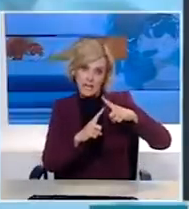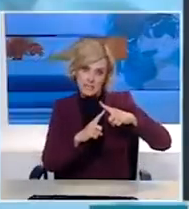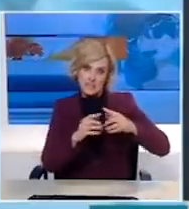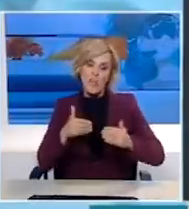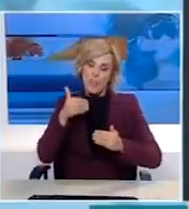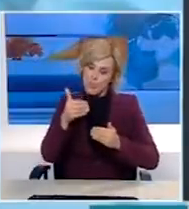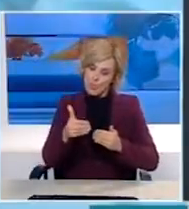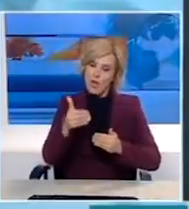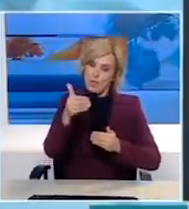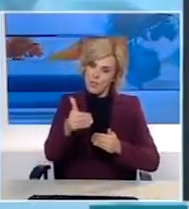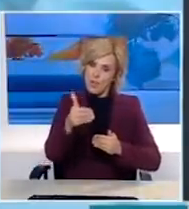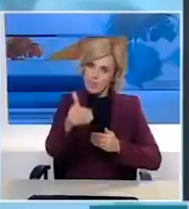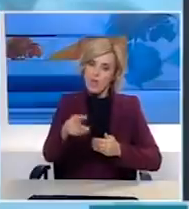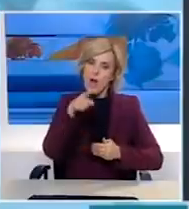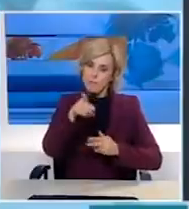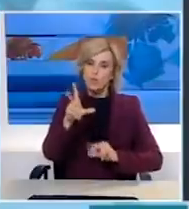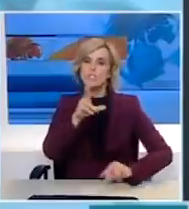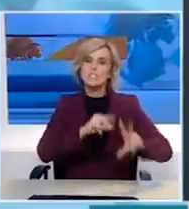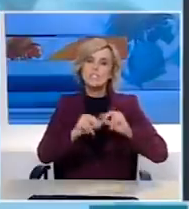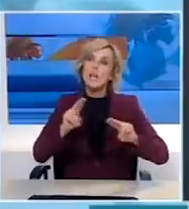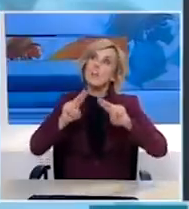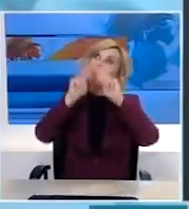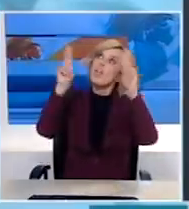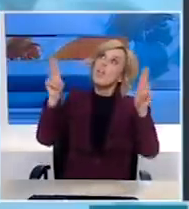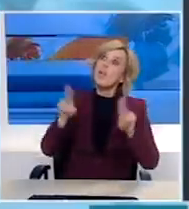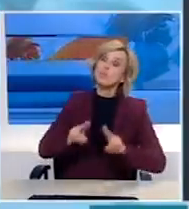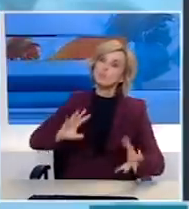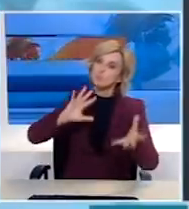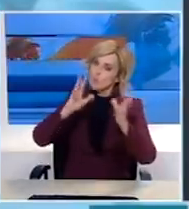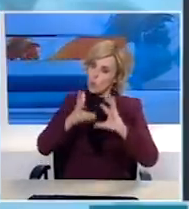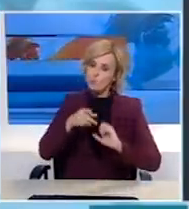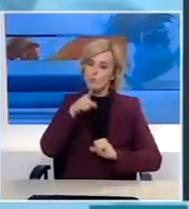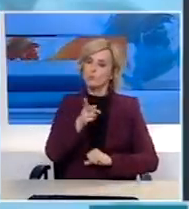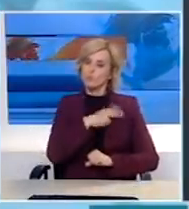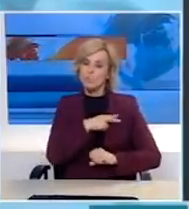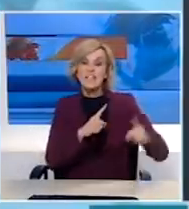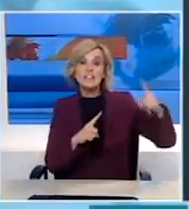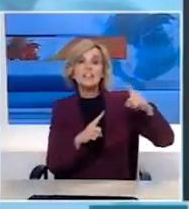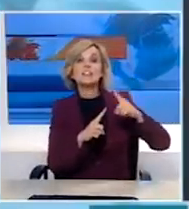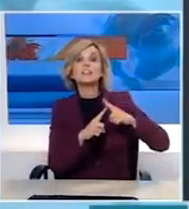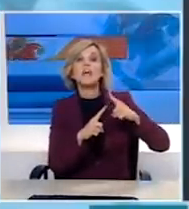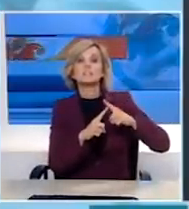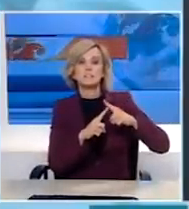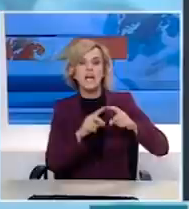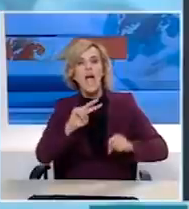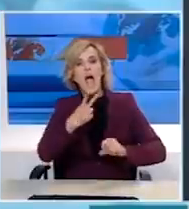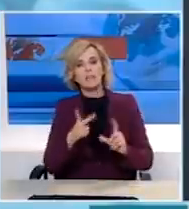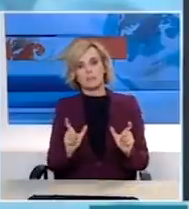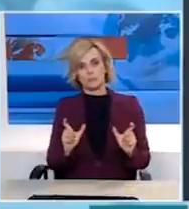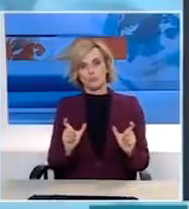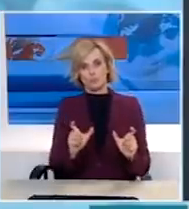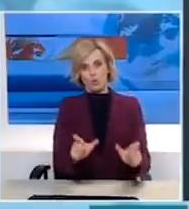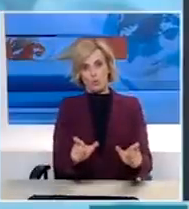επόμενες φάσεις, και αυτό συζητάται διεθνώς, δεν είναι κρυφό, θα παίξει πιο καθοριστικό ρόλο και ειδικότερα το τεστ των αντισωμάτων και